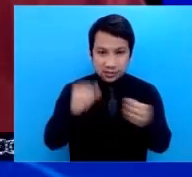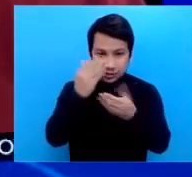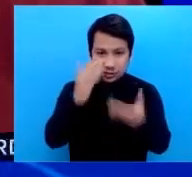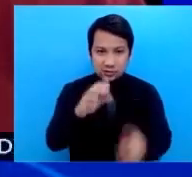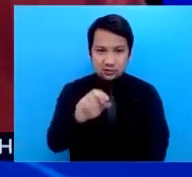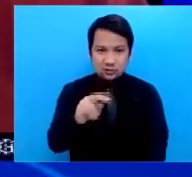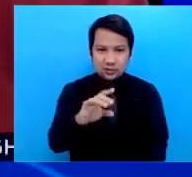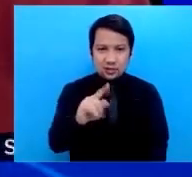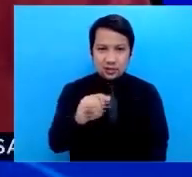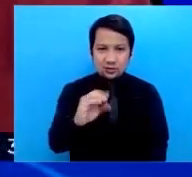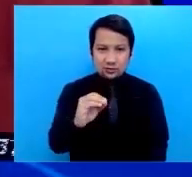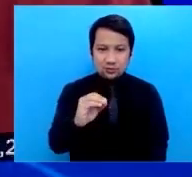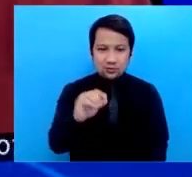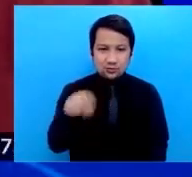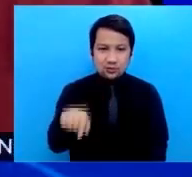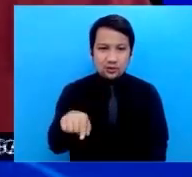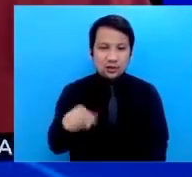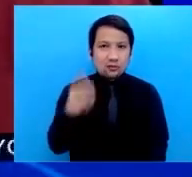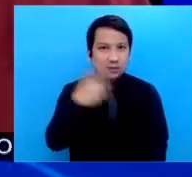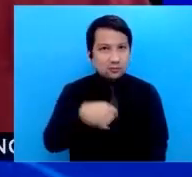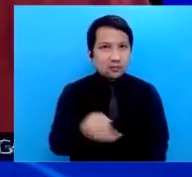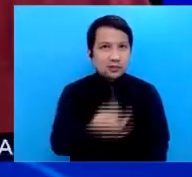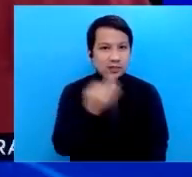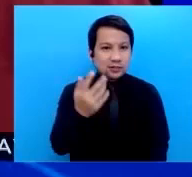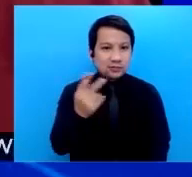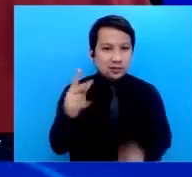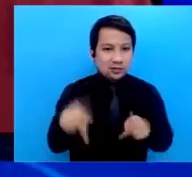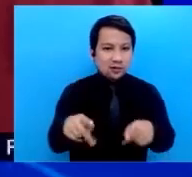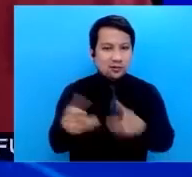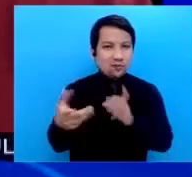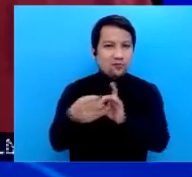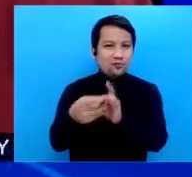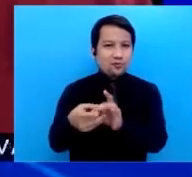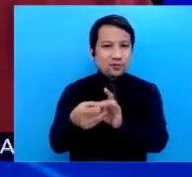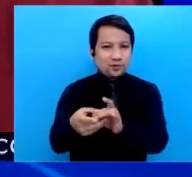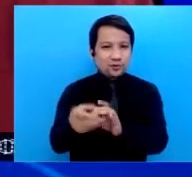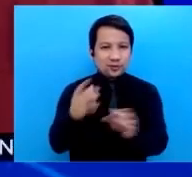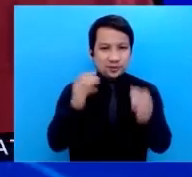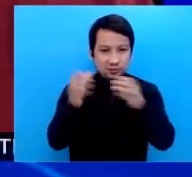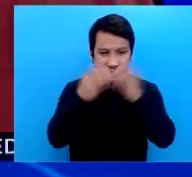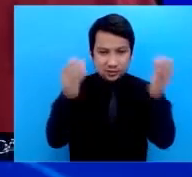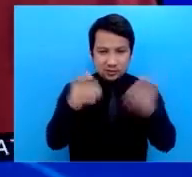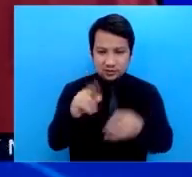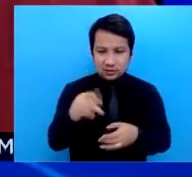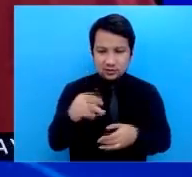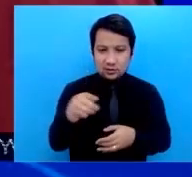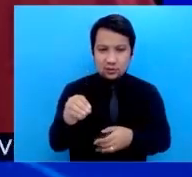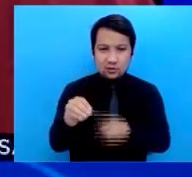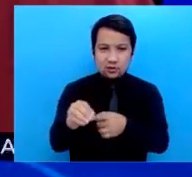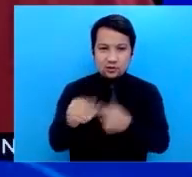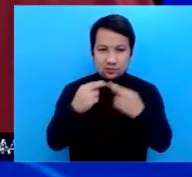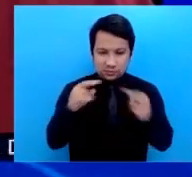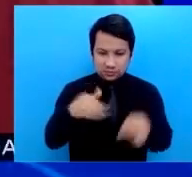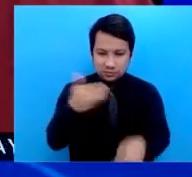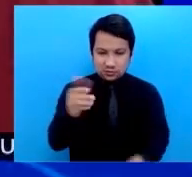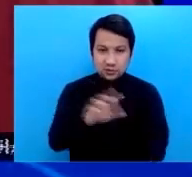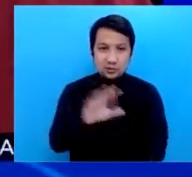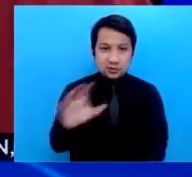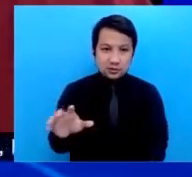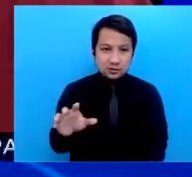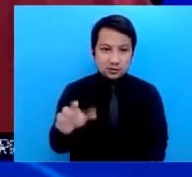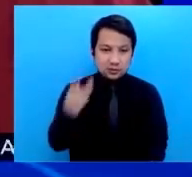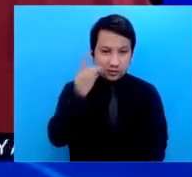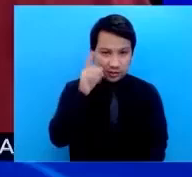Encanto. At ang ilan nating kapatid, naki-cosplay craze sa TikTok. Nasa front line ng balita yan, si